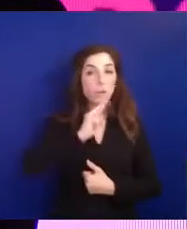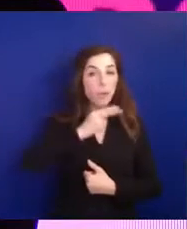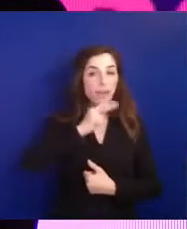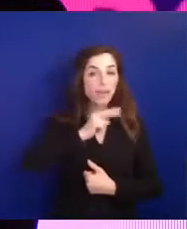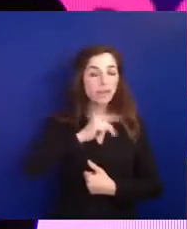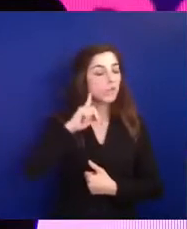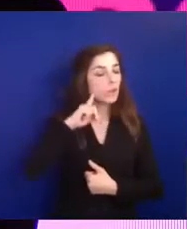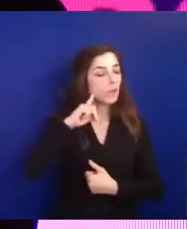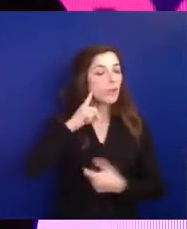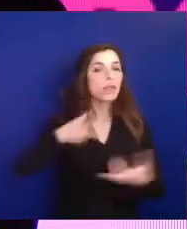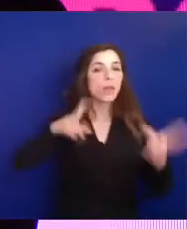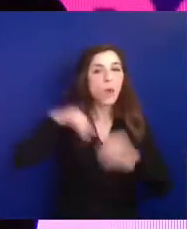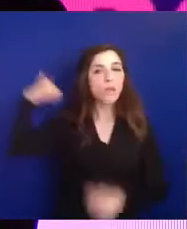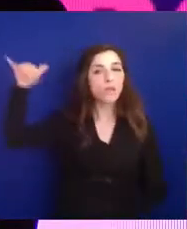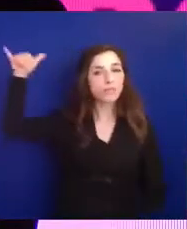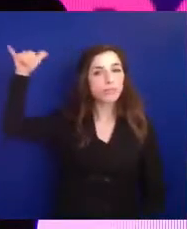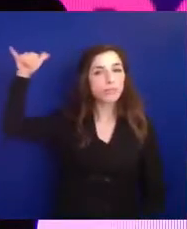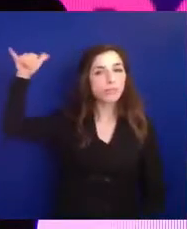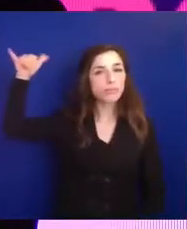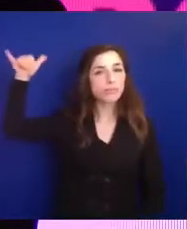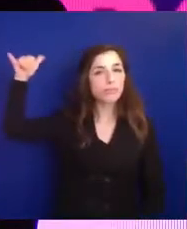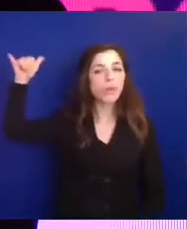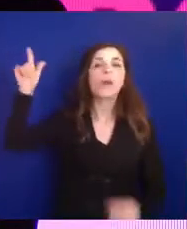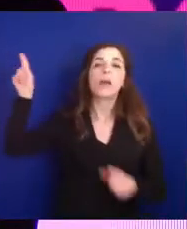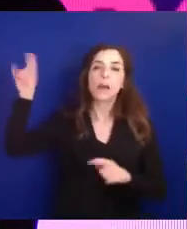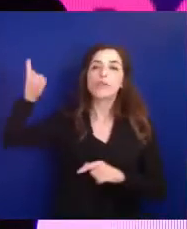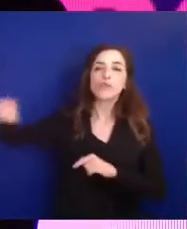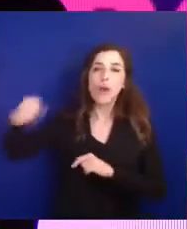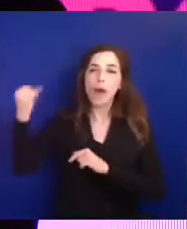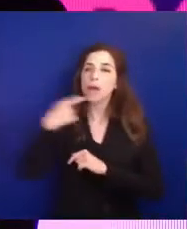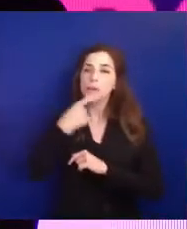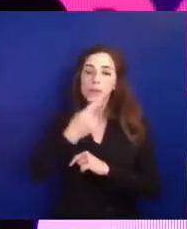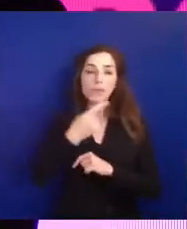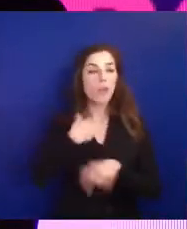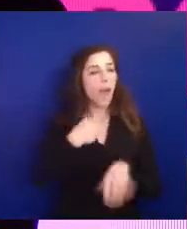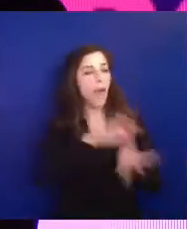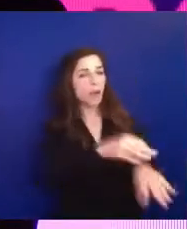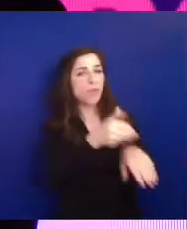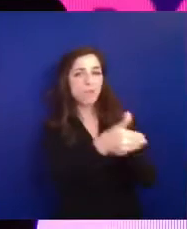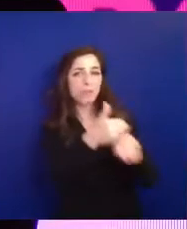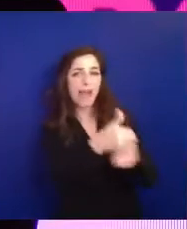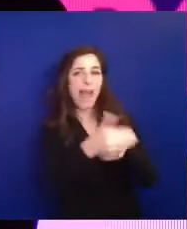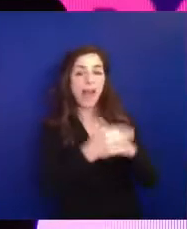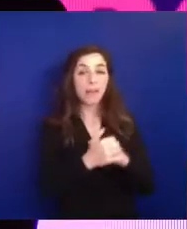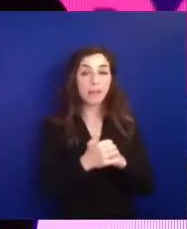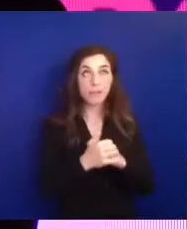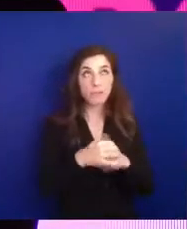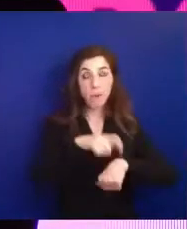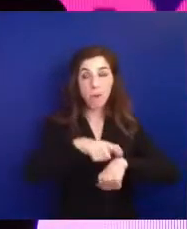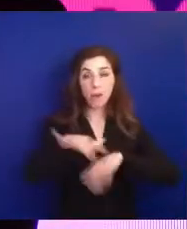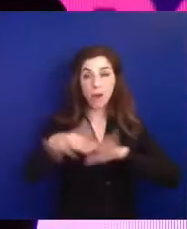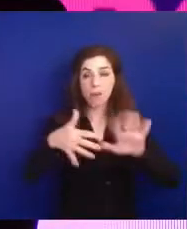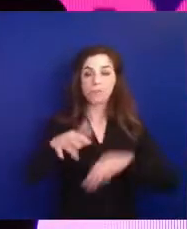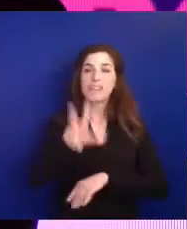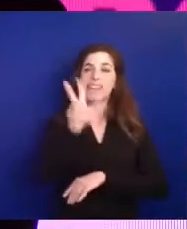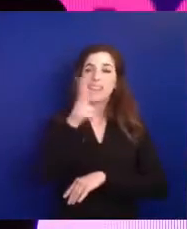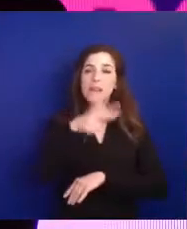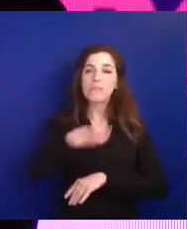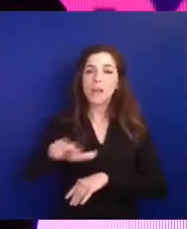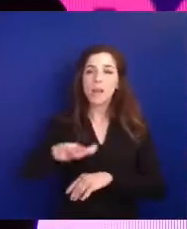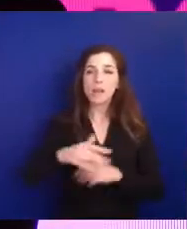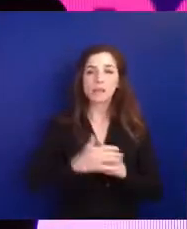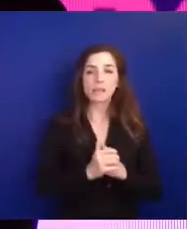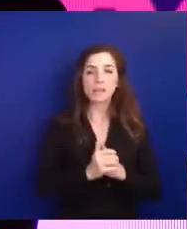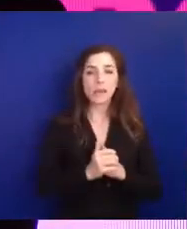era jacques che diceva che sarebbe arrivato più tardi si erano fatte le 15 e 30 angelo si mostrava